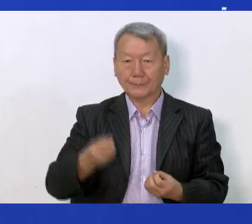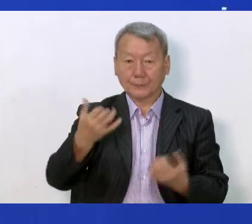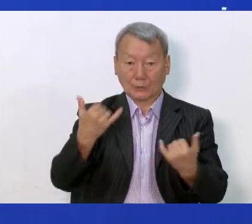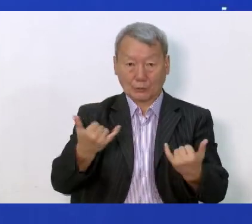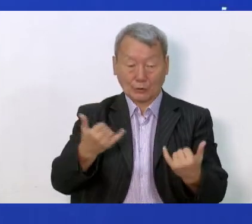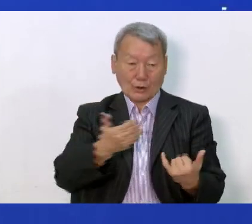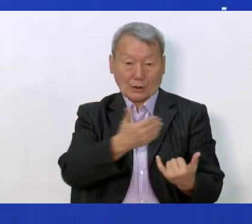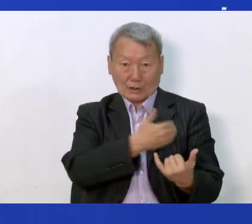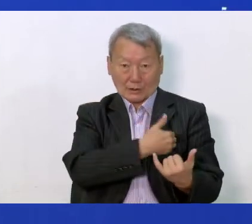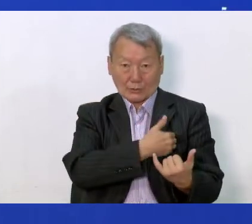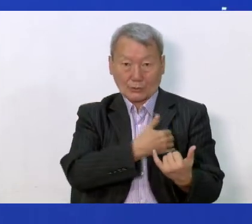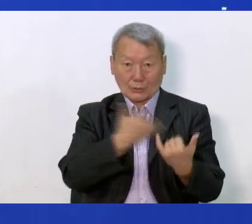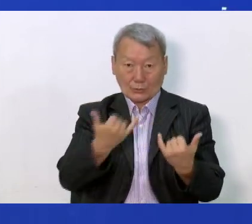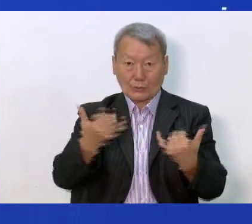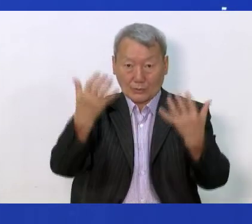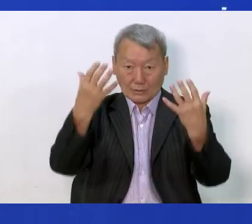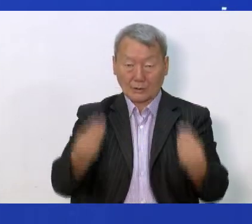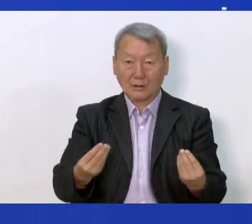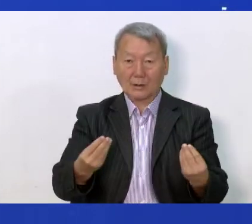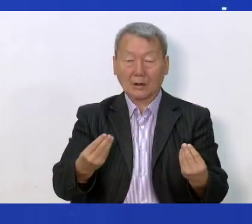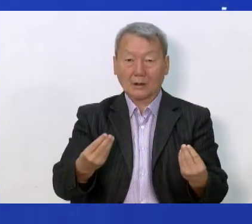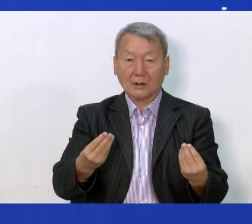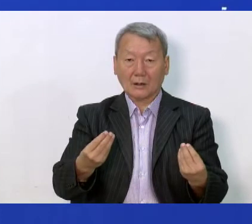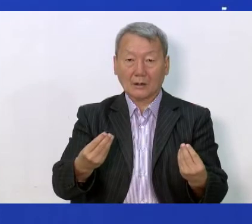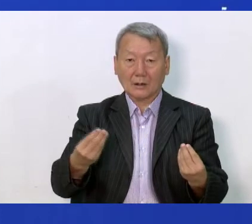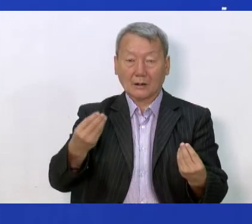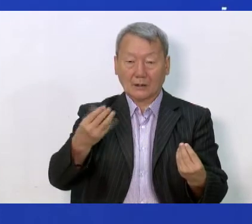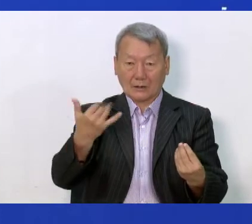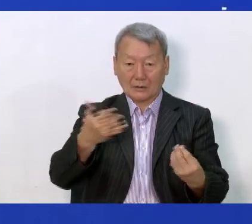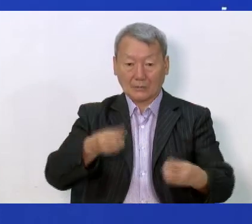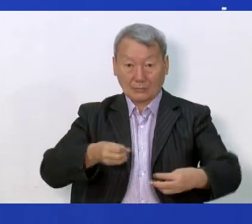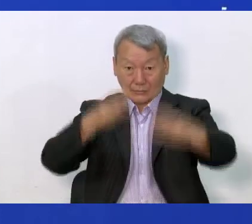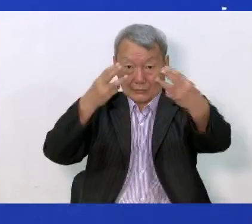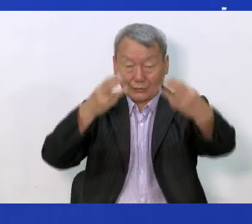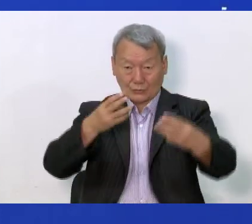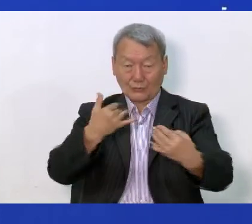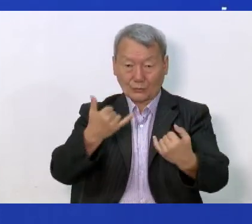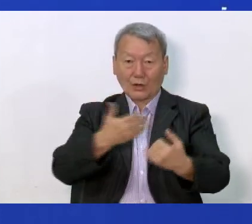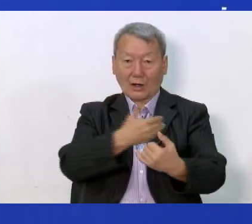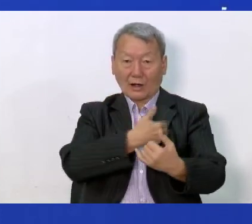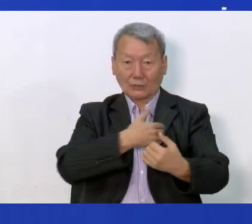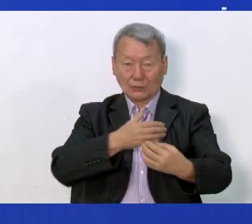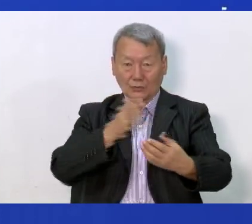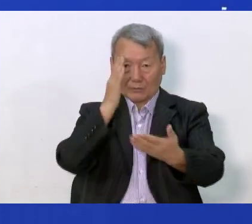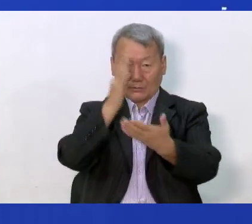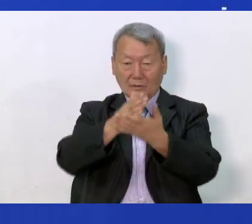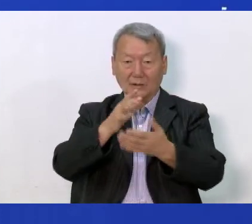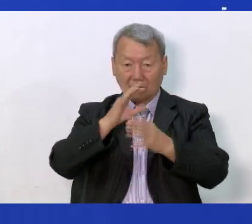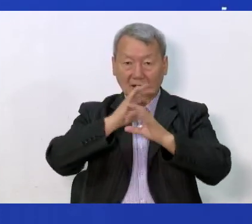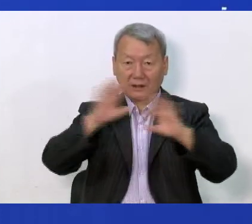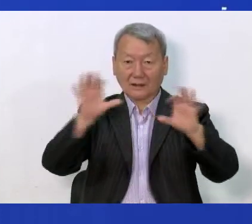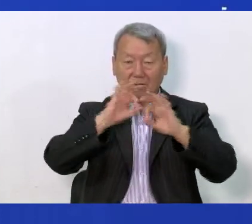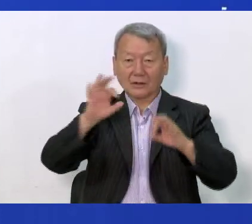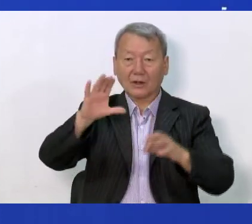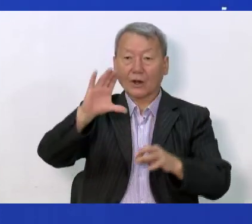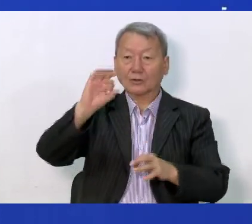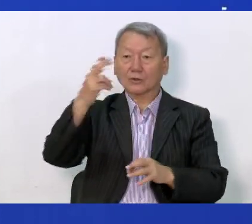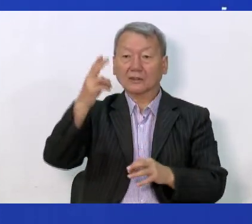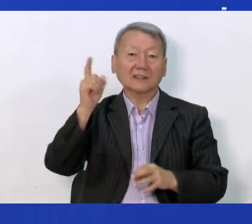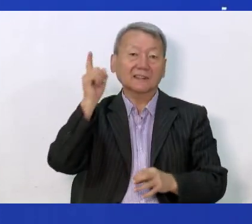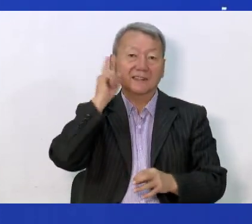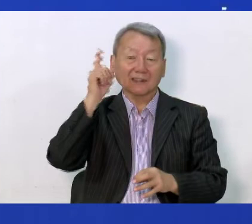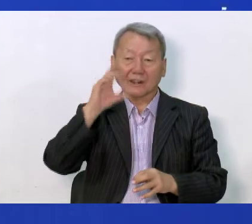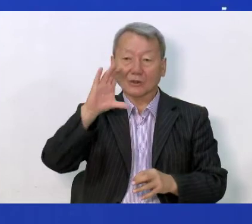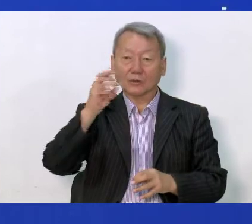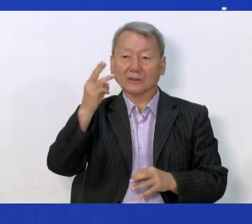пользуясь случаем, сегодня во время брифинга хотелось бы отметить, что в социальных сетях